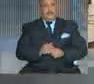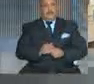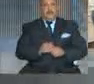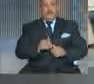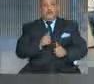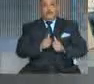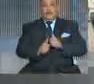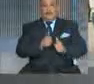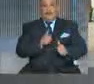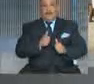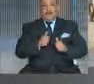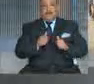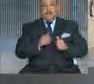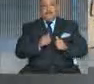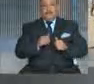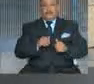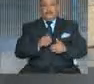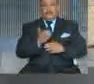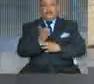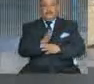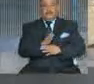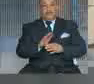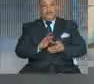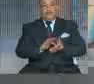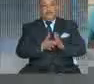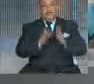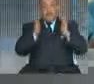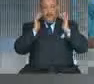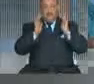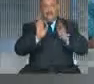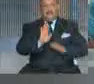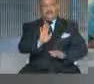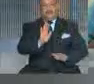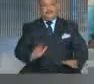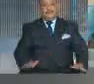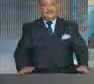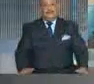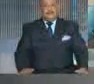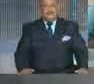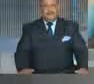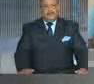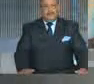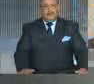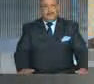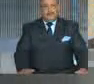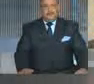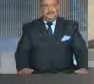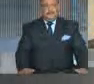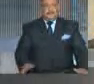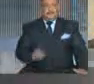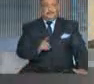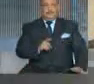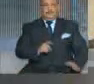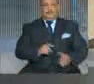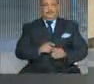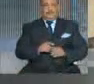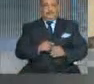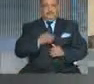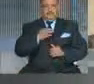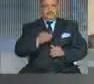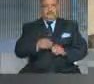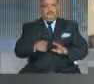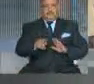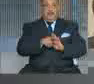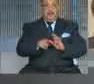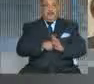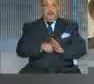المسرح هذه باعتباري صاحب النص والإخراج حبينا نوصل رسالة لجيل التو